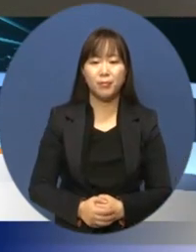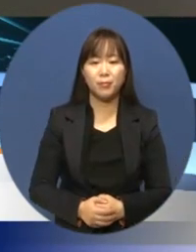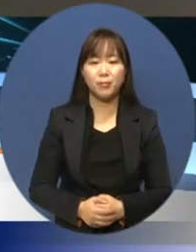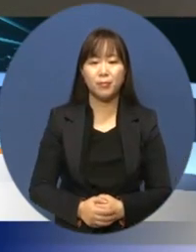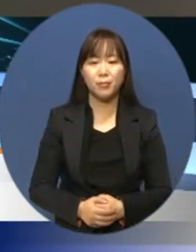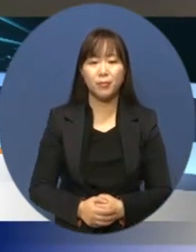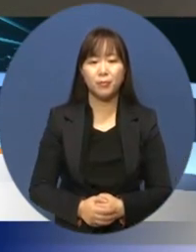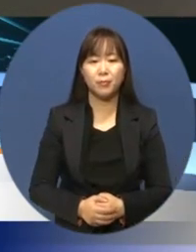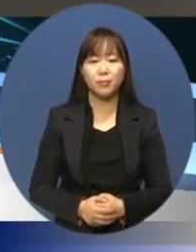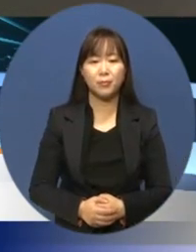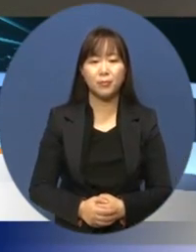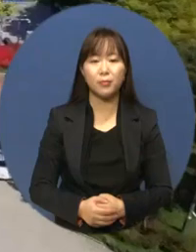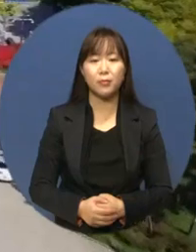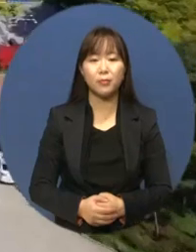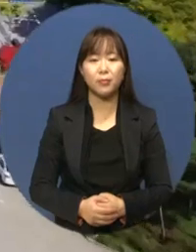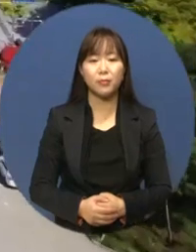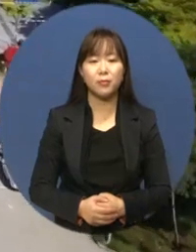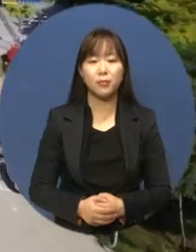기자가 다녀왔습니다.